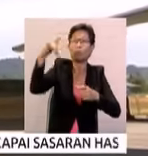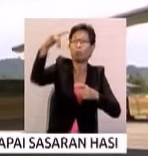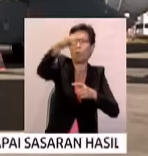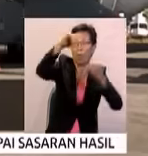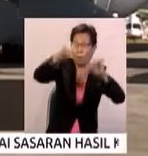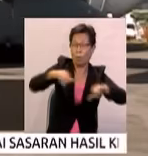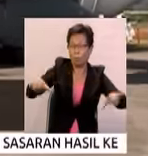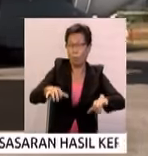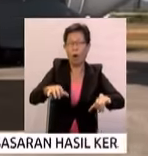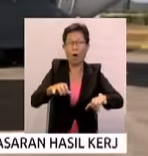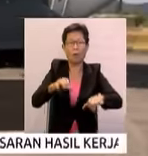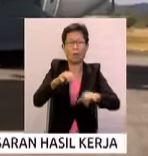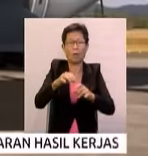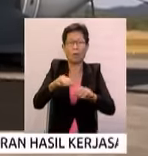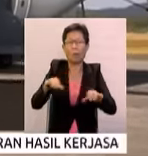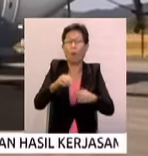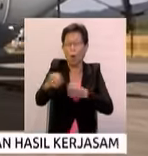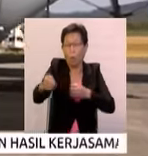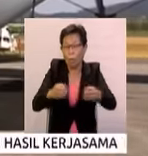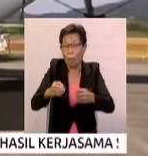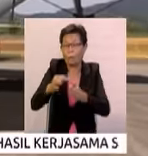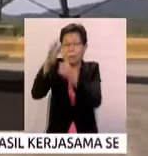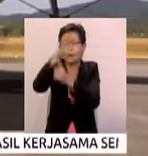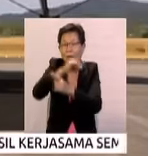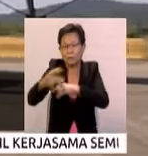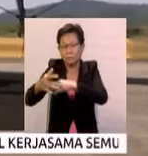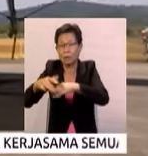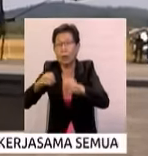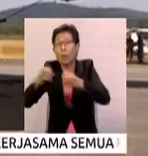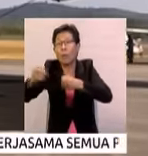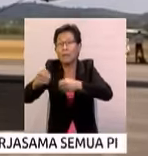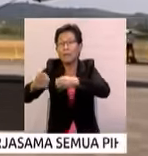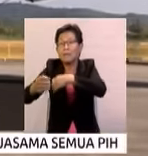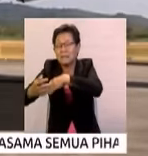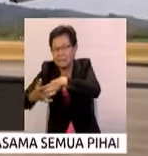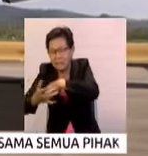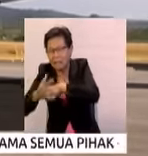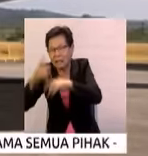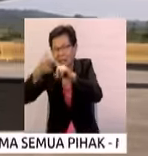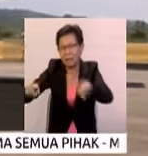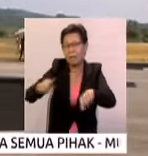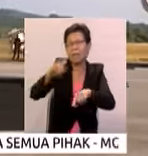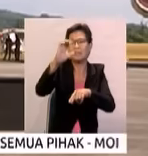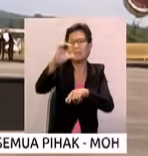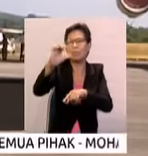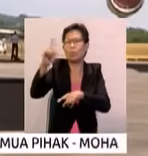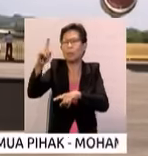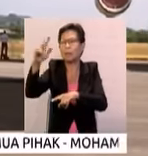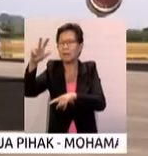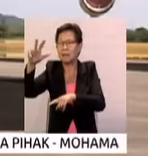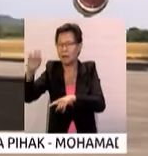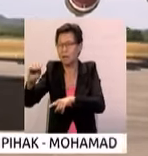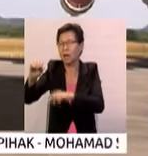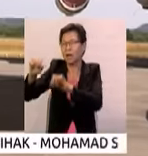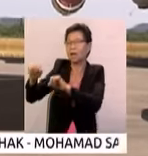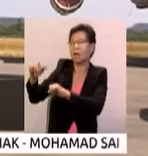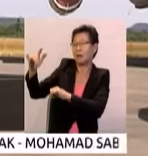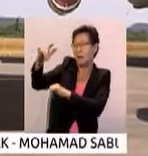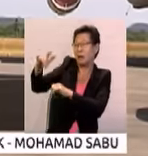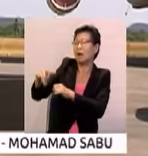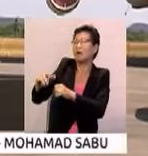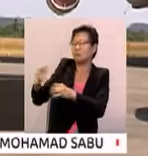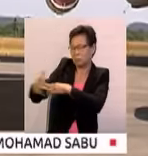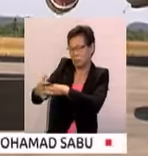untuk melakukan operasi strategik dan juga operasi taktikal. Ini berbeza dengan pesawat C-130 Hercules yang hanya mampu untuk melakukan